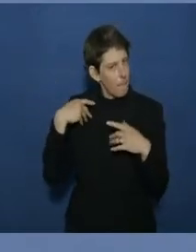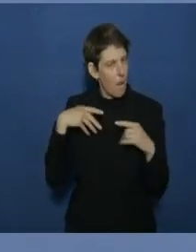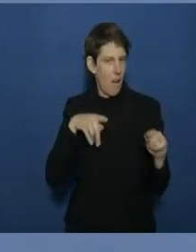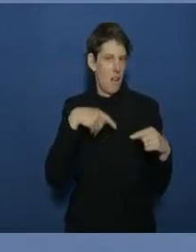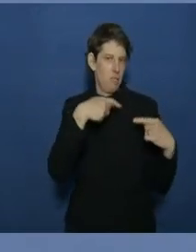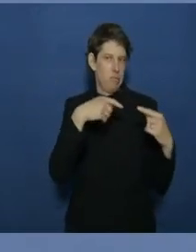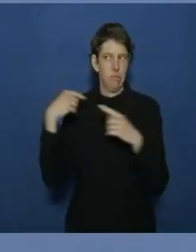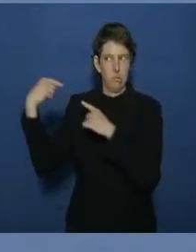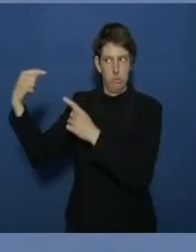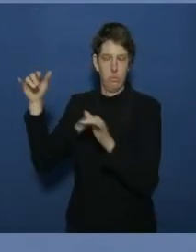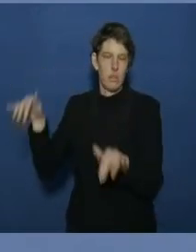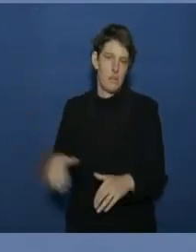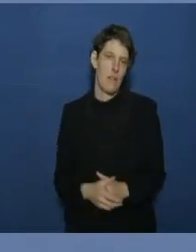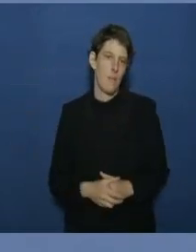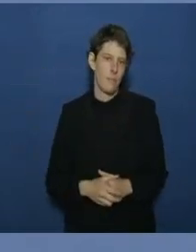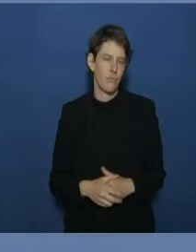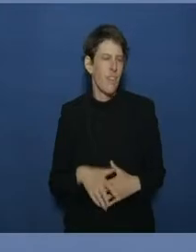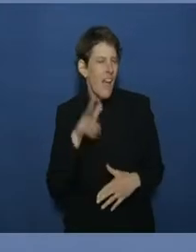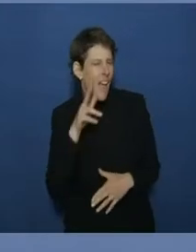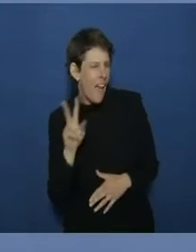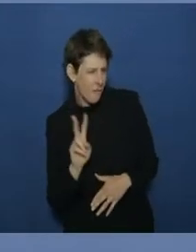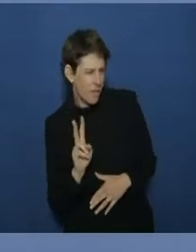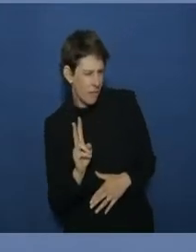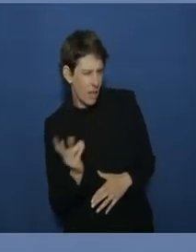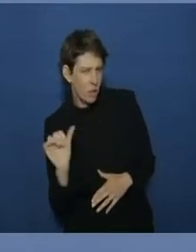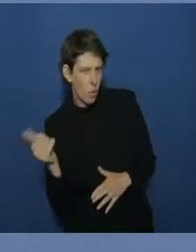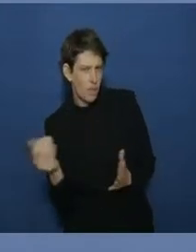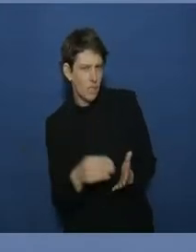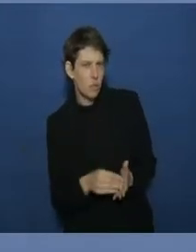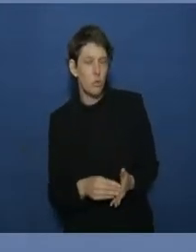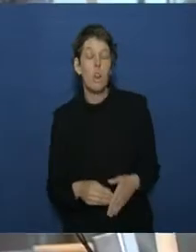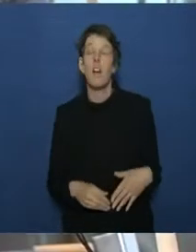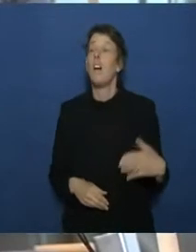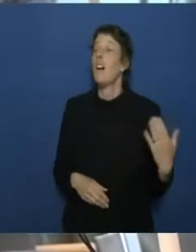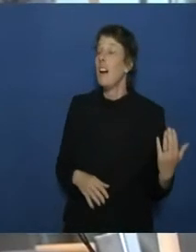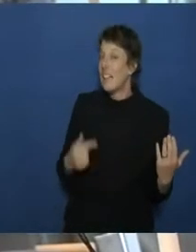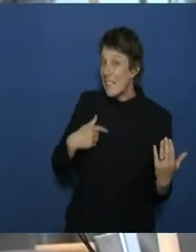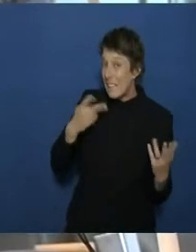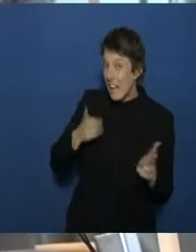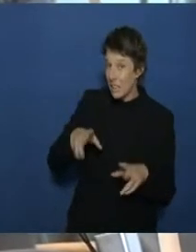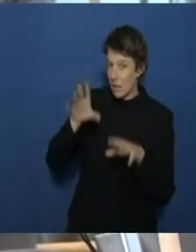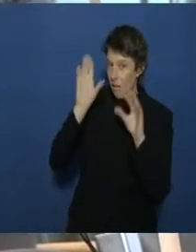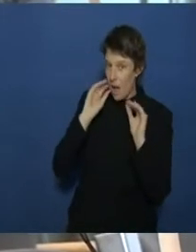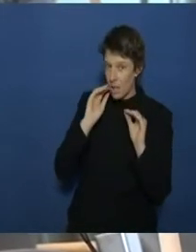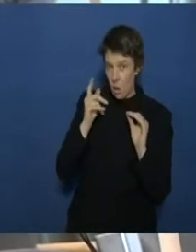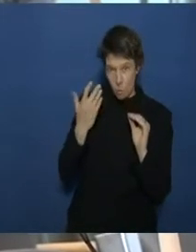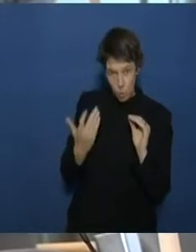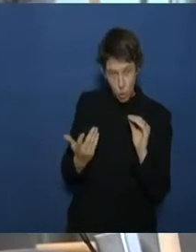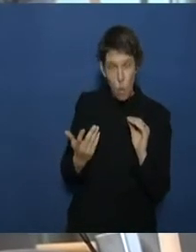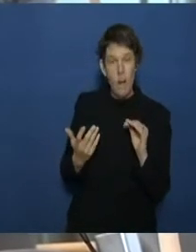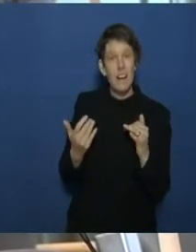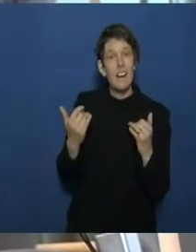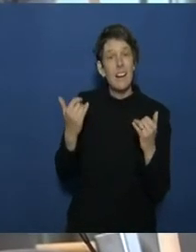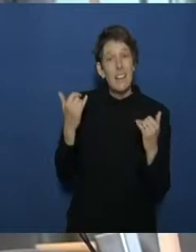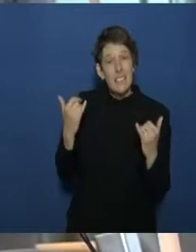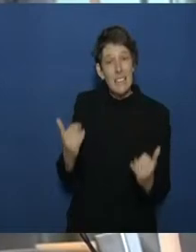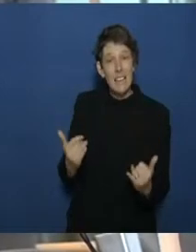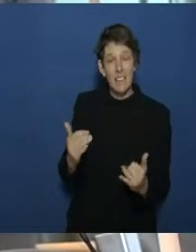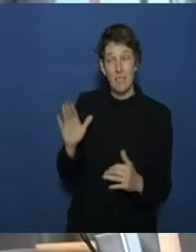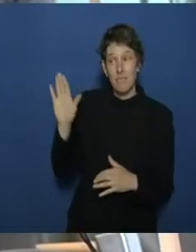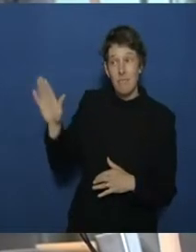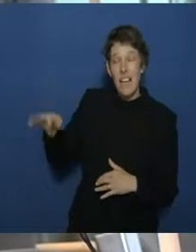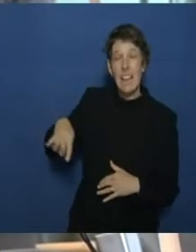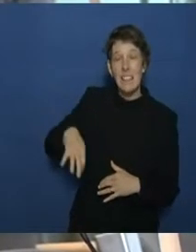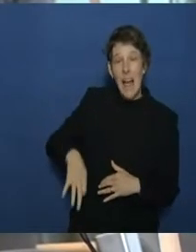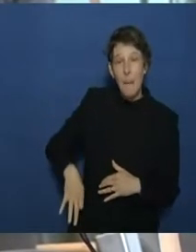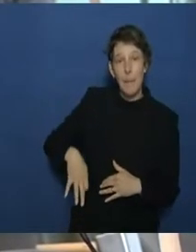dazu. Ich habe richtig verstanden, dass Sie aber keine Möglichkeit haben, darauf zu schauen, wie das Geld in